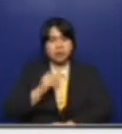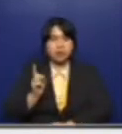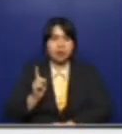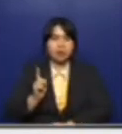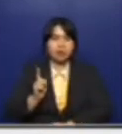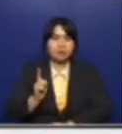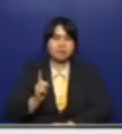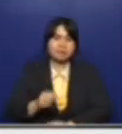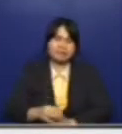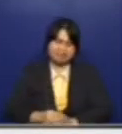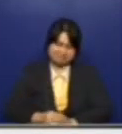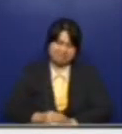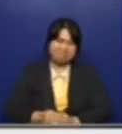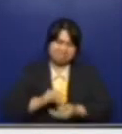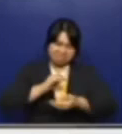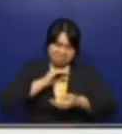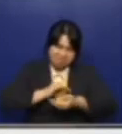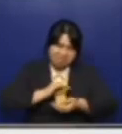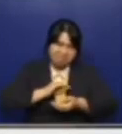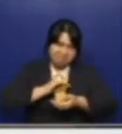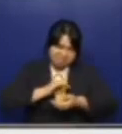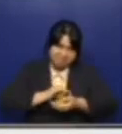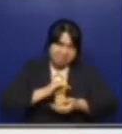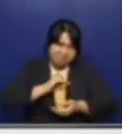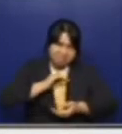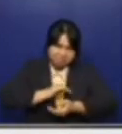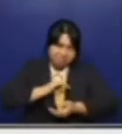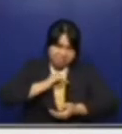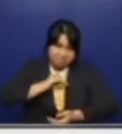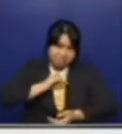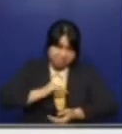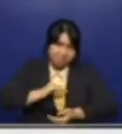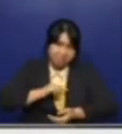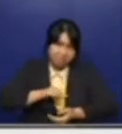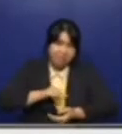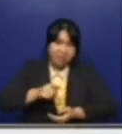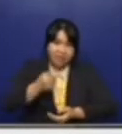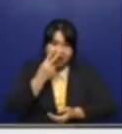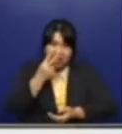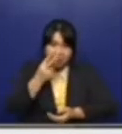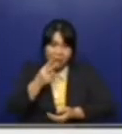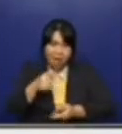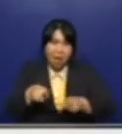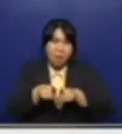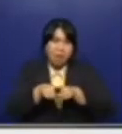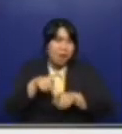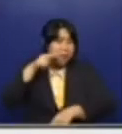ามันสะสมอ่ะท่านประธานท่านประธานคงเคยเห็นหม้อน้ำเดือด